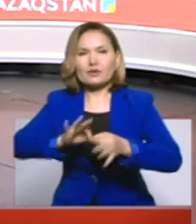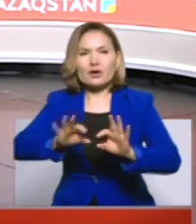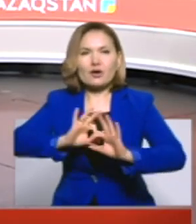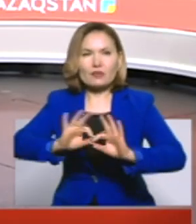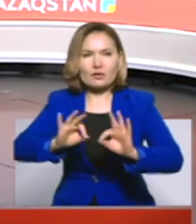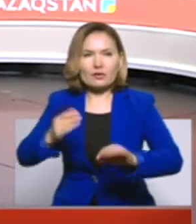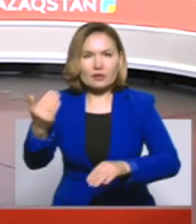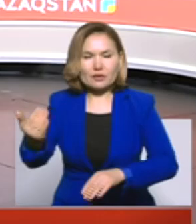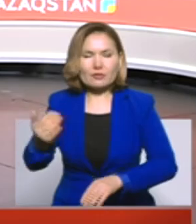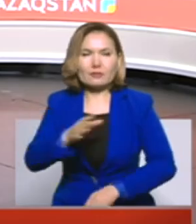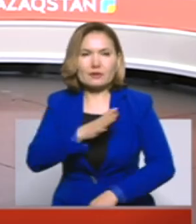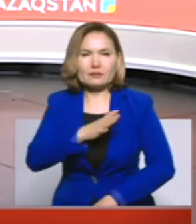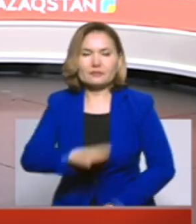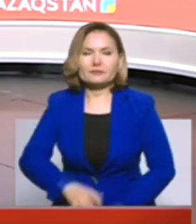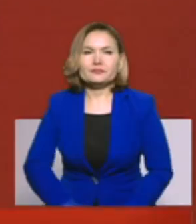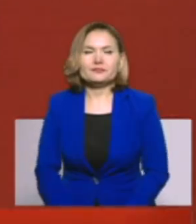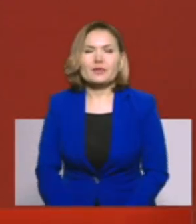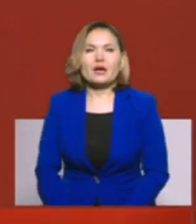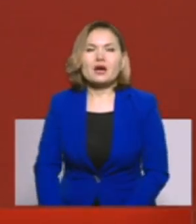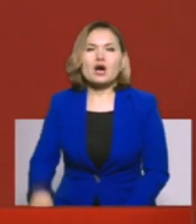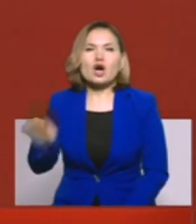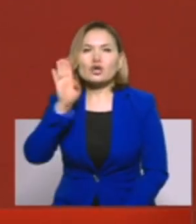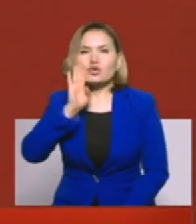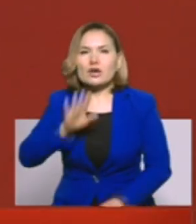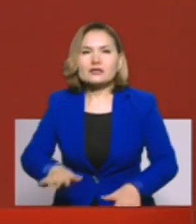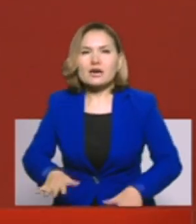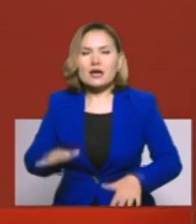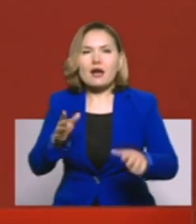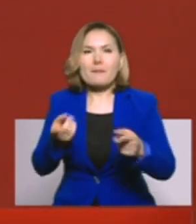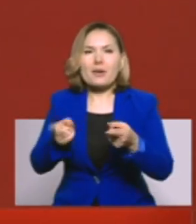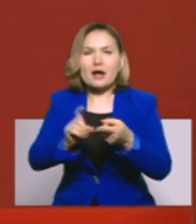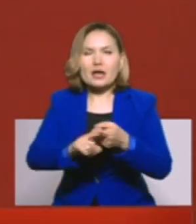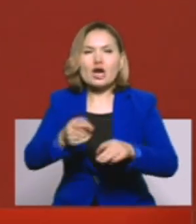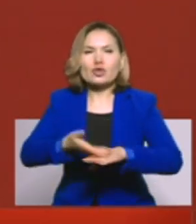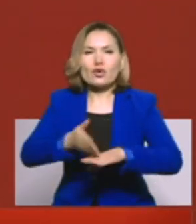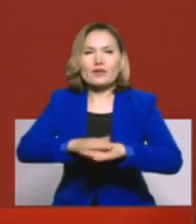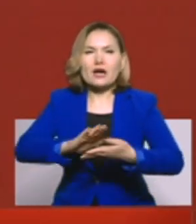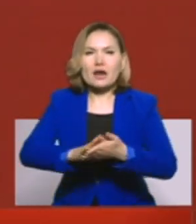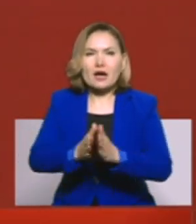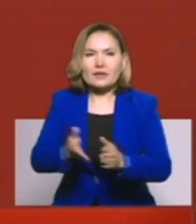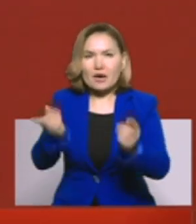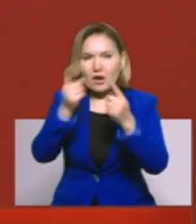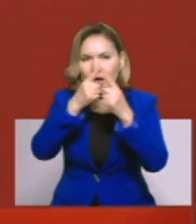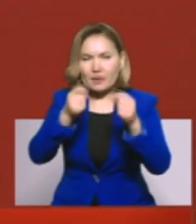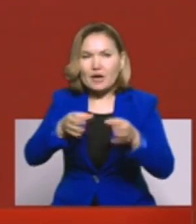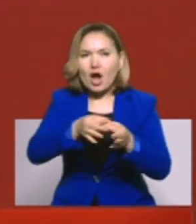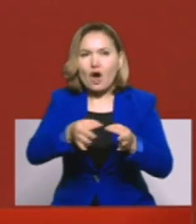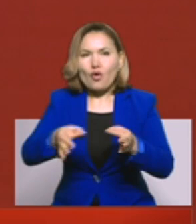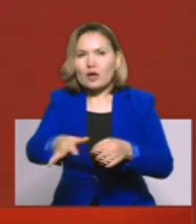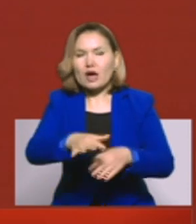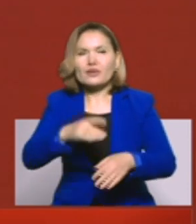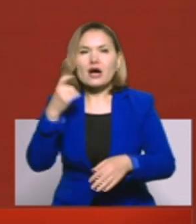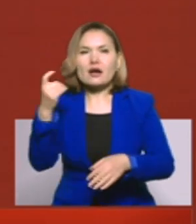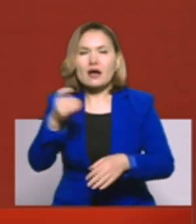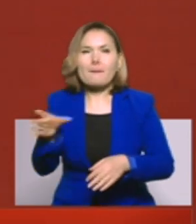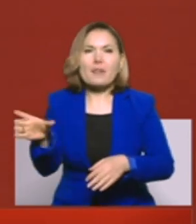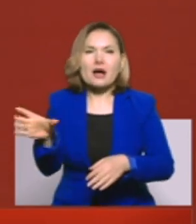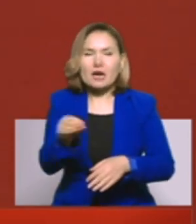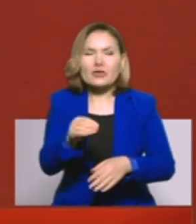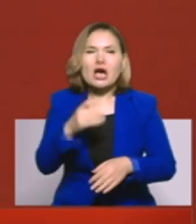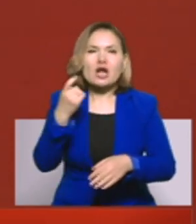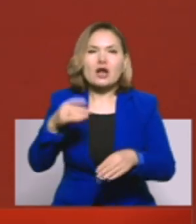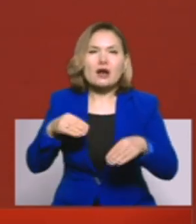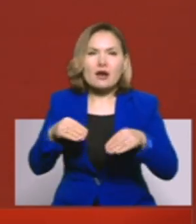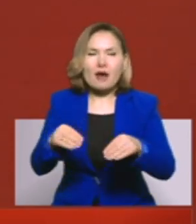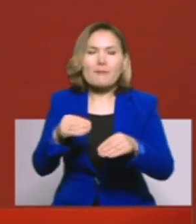әріптесім Нұрсұлтан Нұрсейіт. Су тасқынына байланысты төтенше жағдай жарияланған өңірлердегі шаруалардың барлық